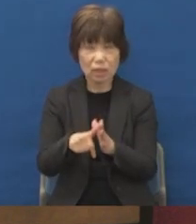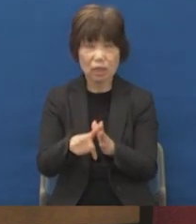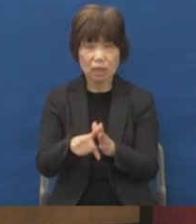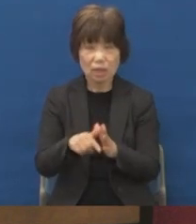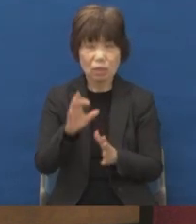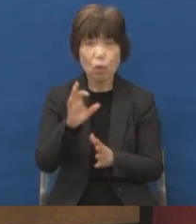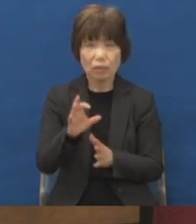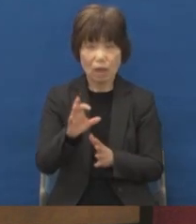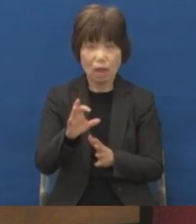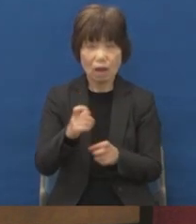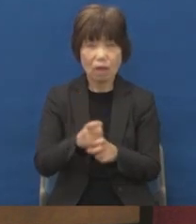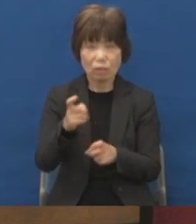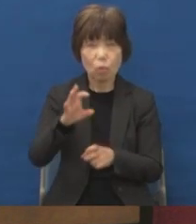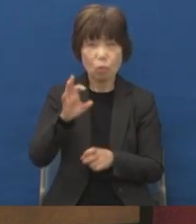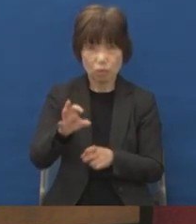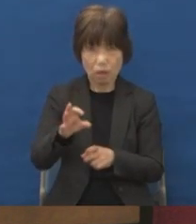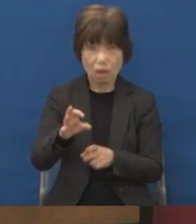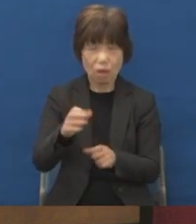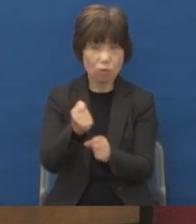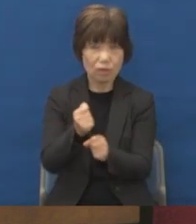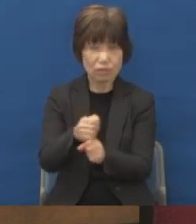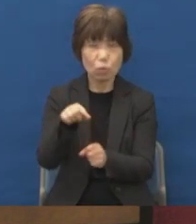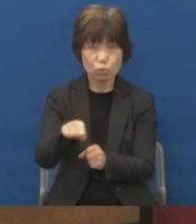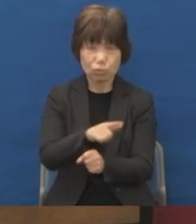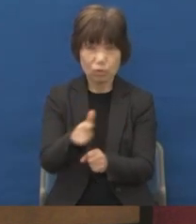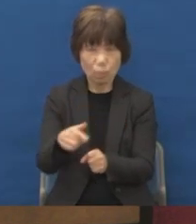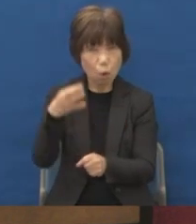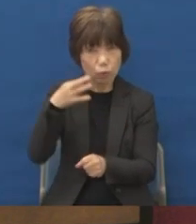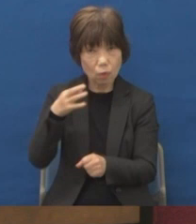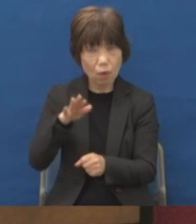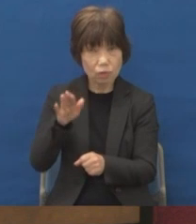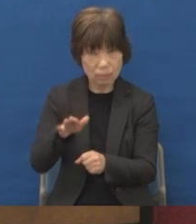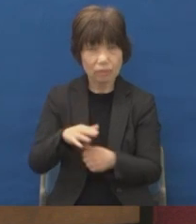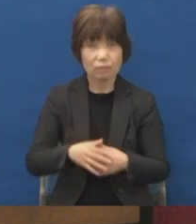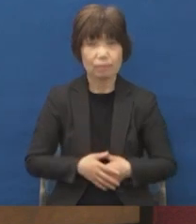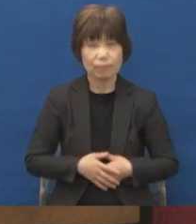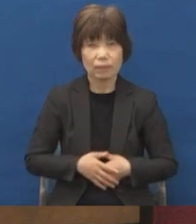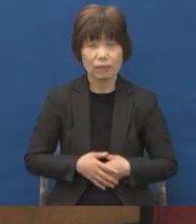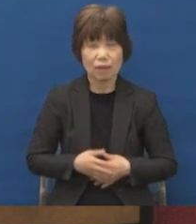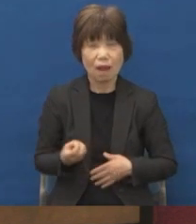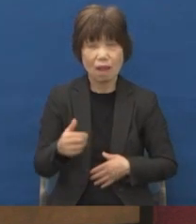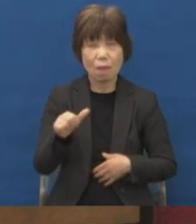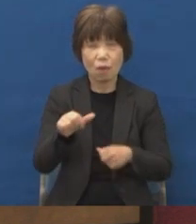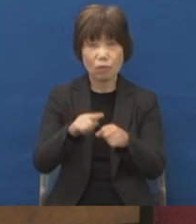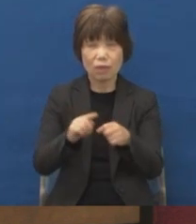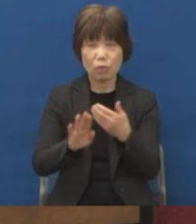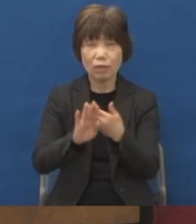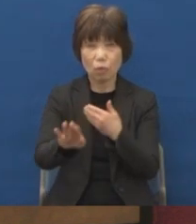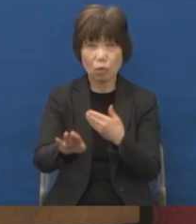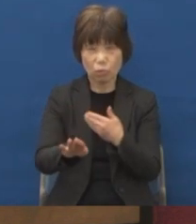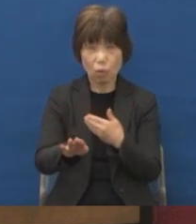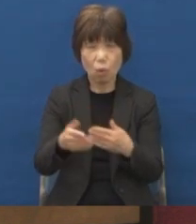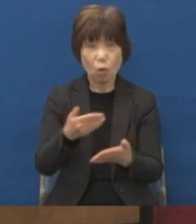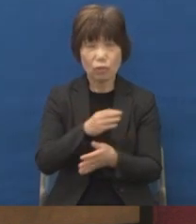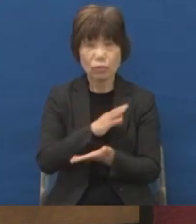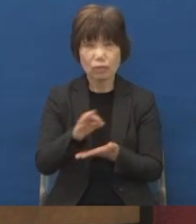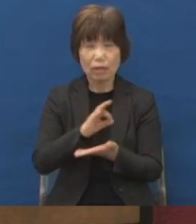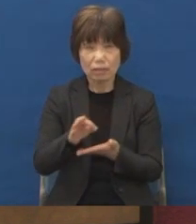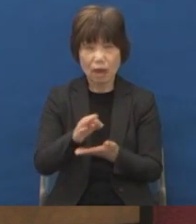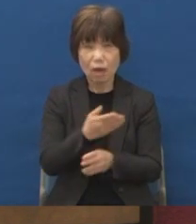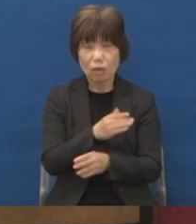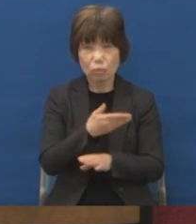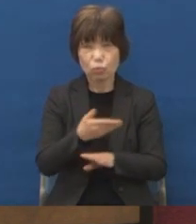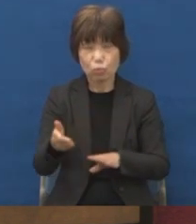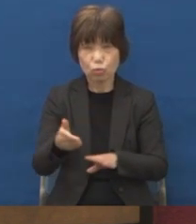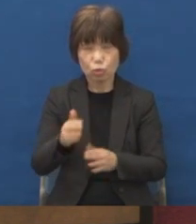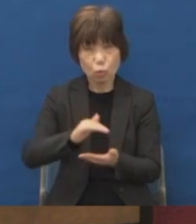加速化されること等について評価いたします。令和5年度以降の使用水量は横ばいの見込みであります